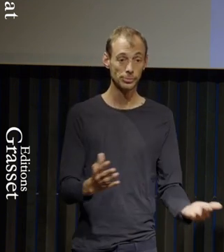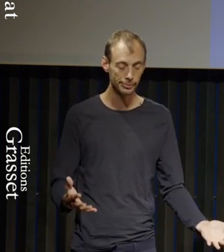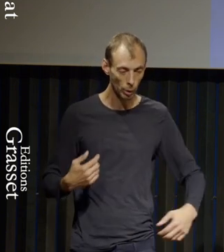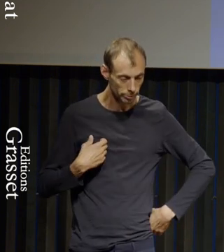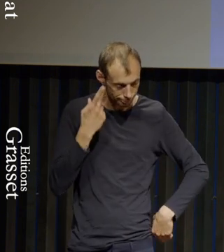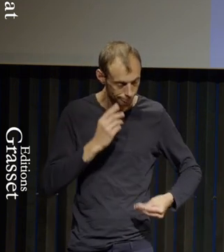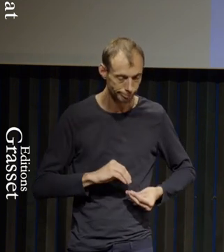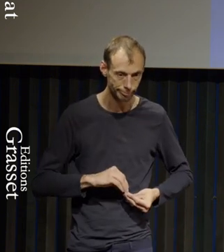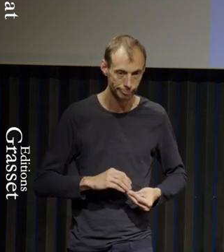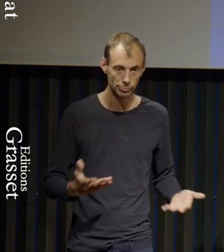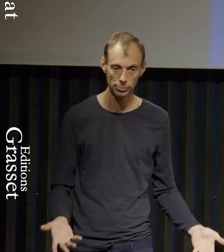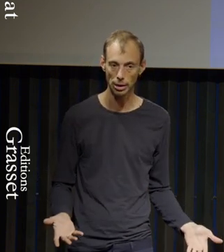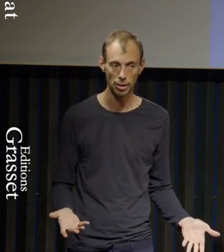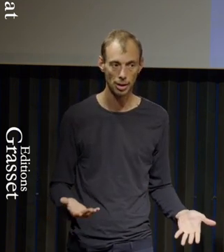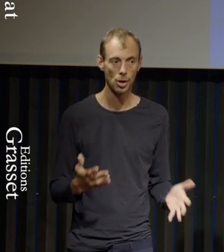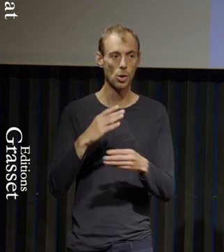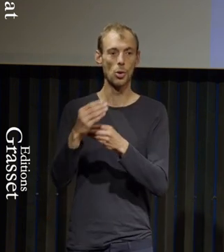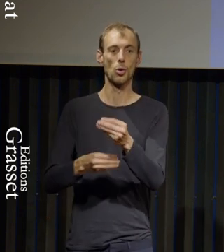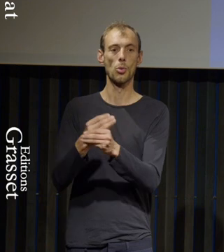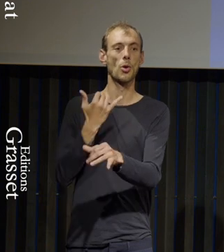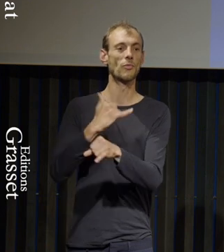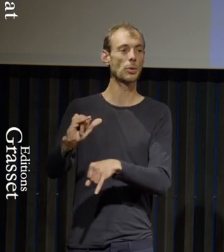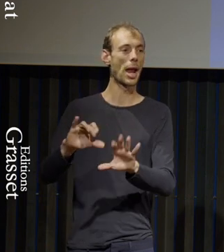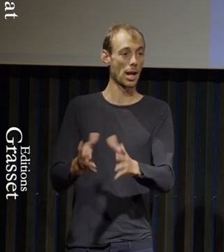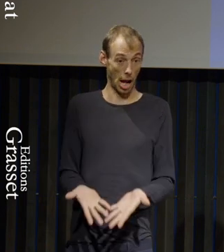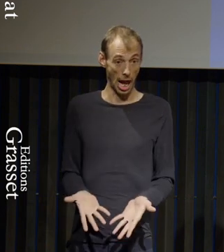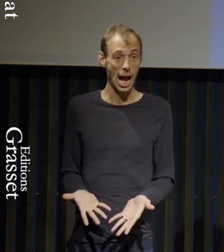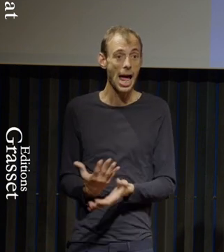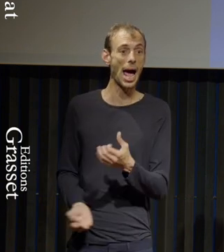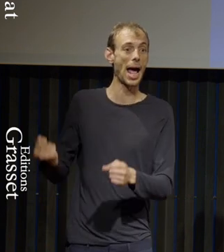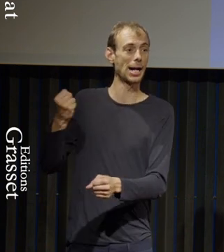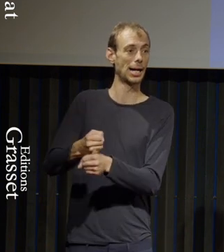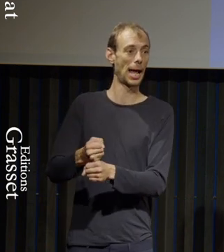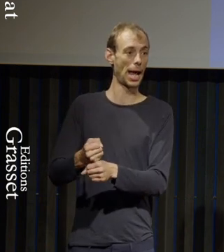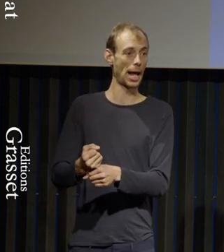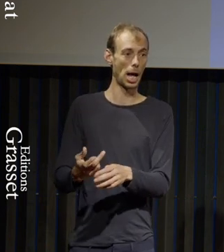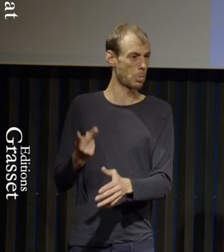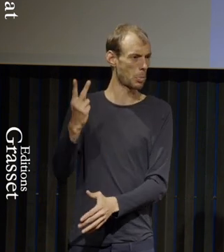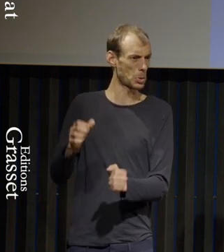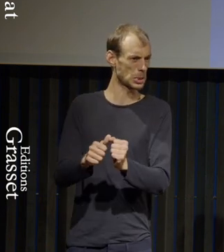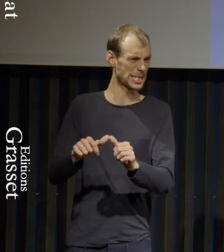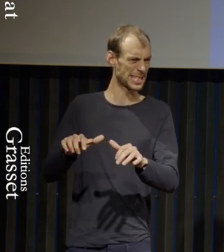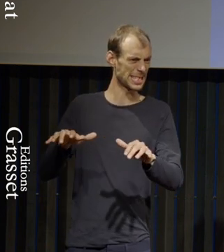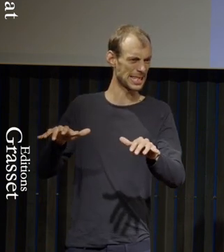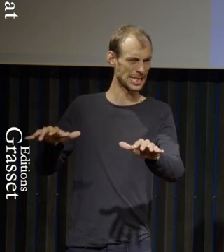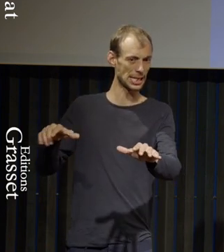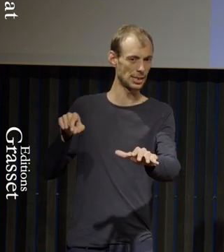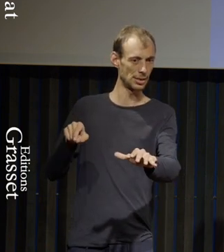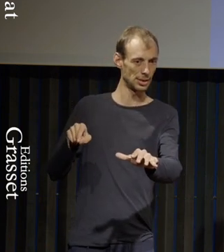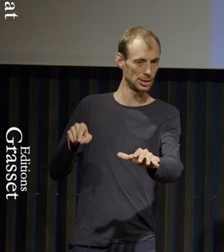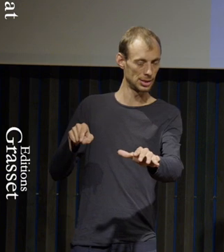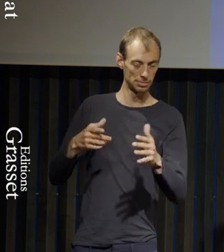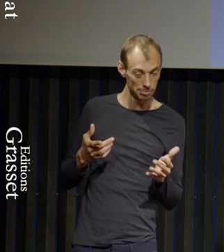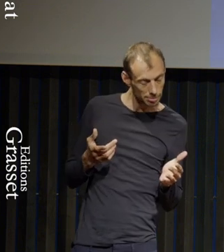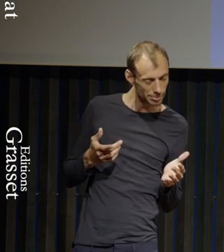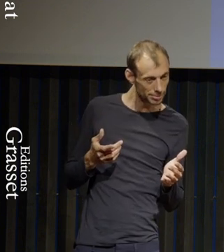a créé aujourd'hui ne serait pas favorable au développement des maladies mentales, puisque on s'interroge en tout cas,